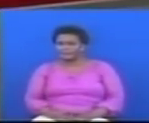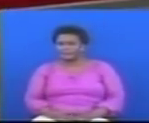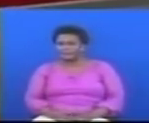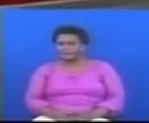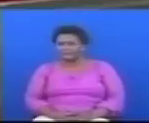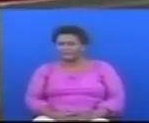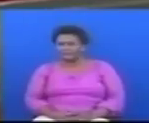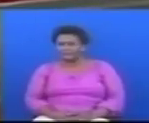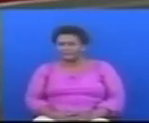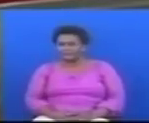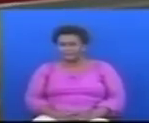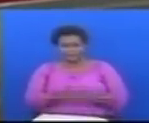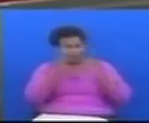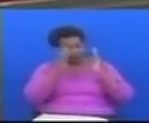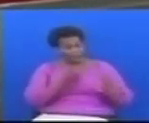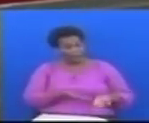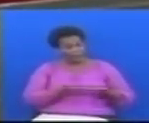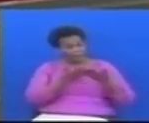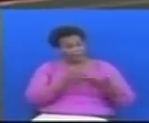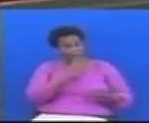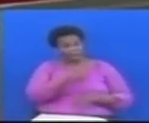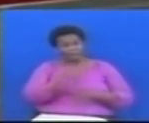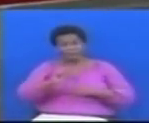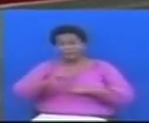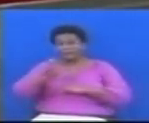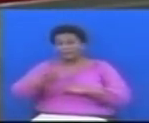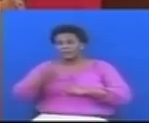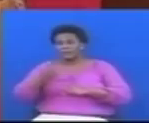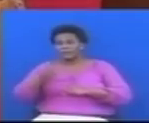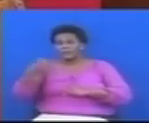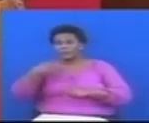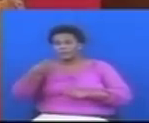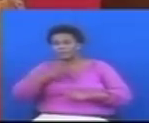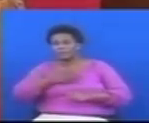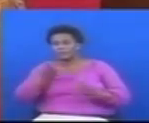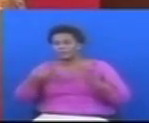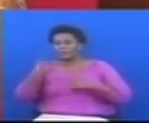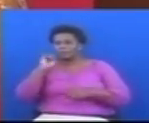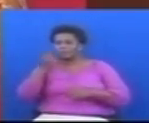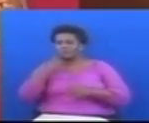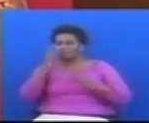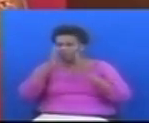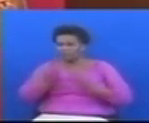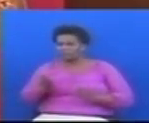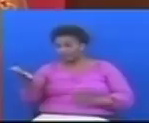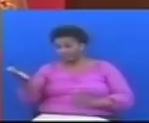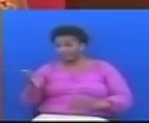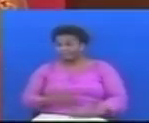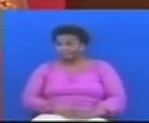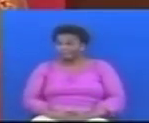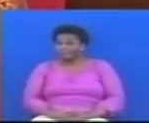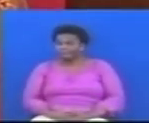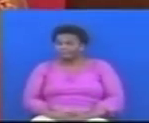Mheshimiwa Naibu Spika, kwa niaba ya waziri wa nishati napenda nijibu swali la mheshimiwa Kiwanga Susan.